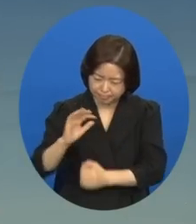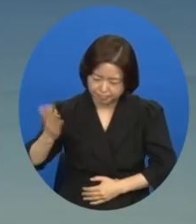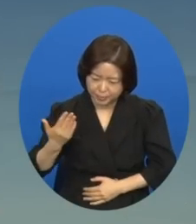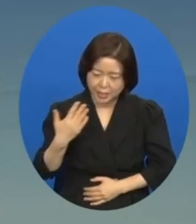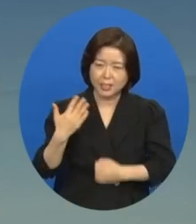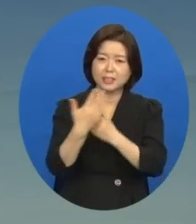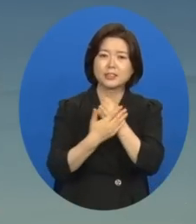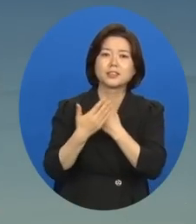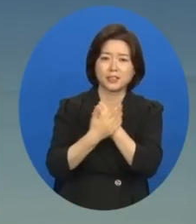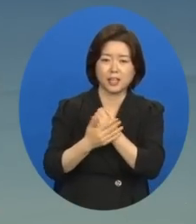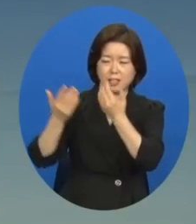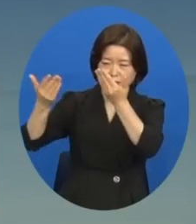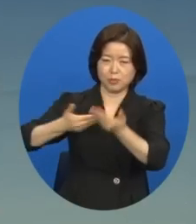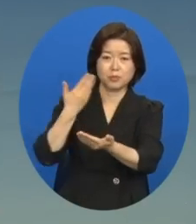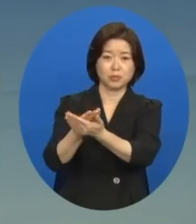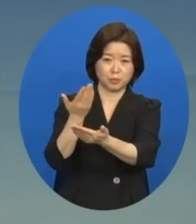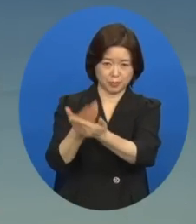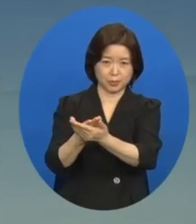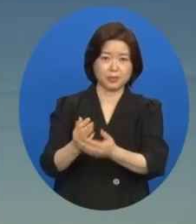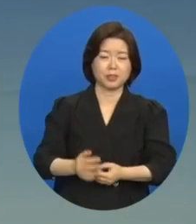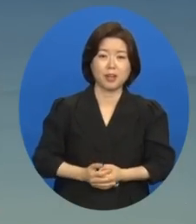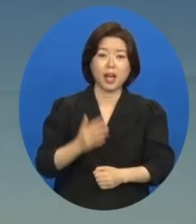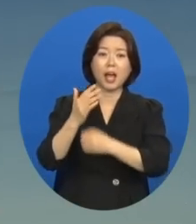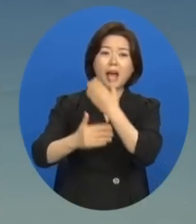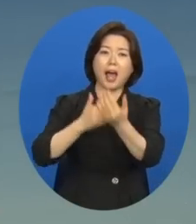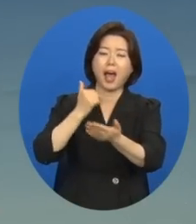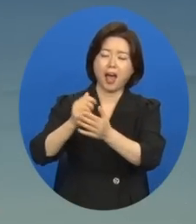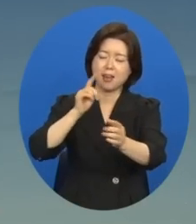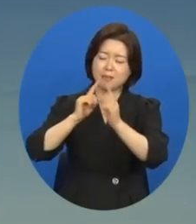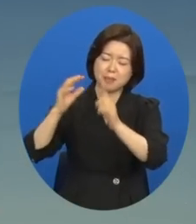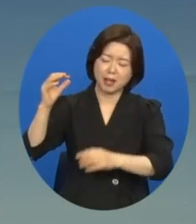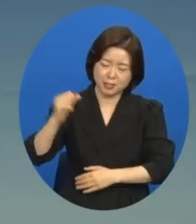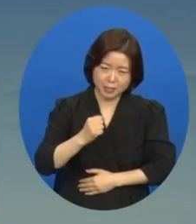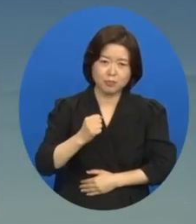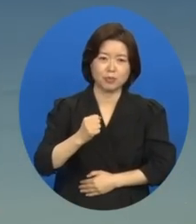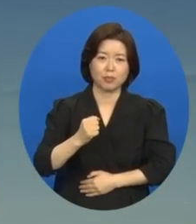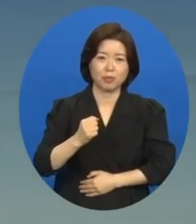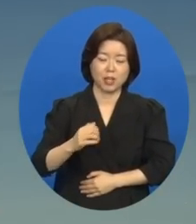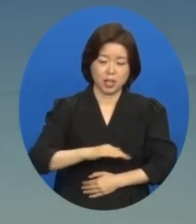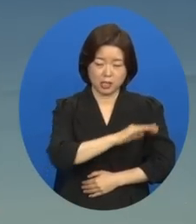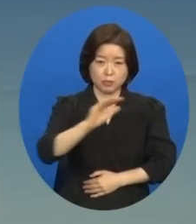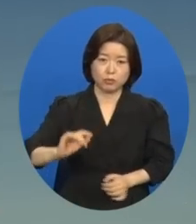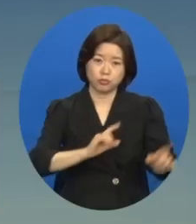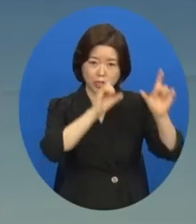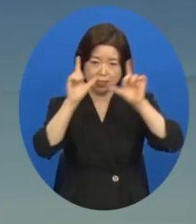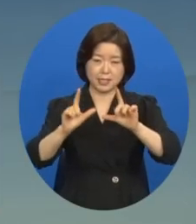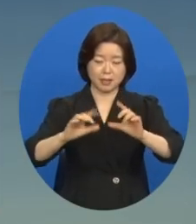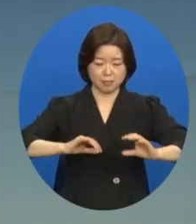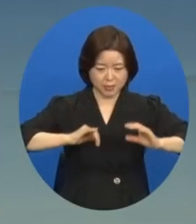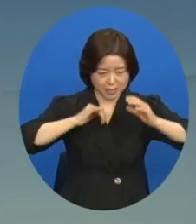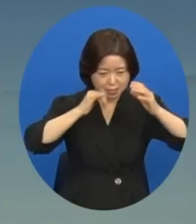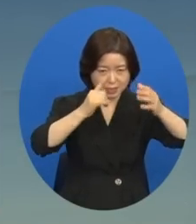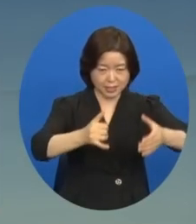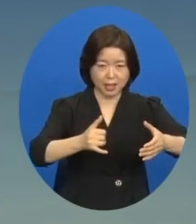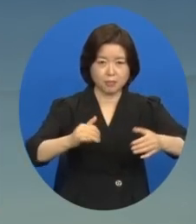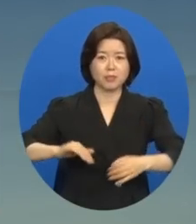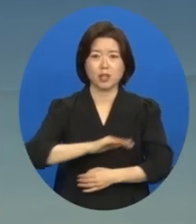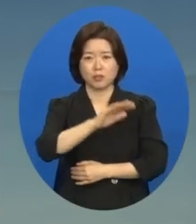설득되는 은혜를 주옵소서. 하나님의 말씀으로 우리의 삶과